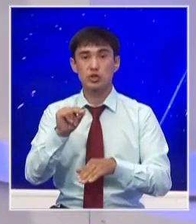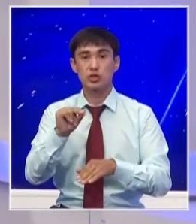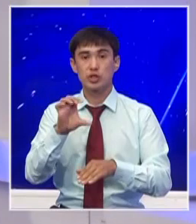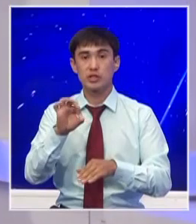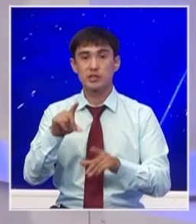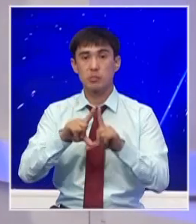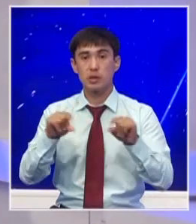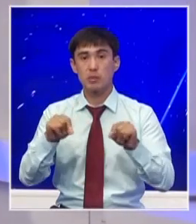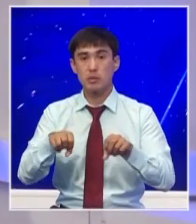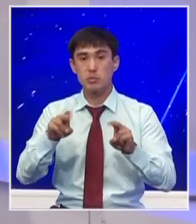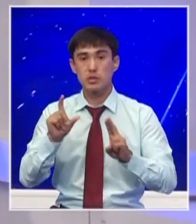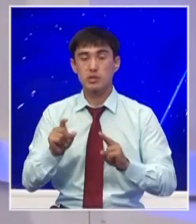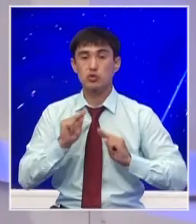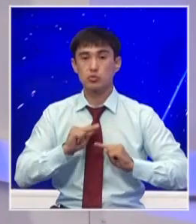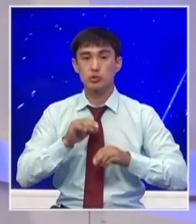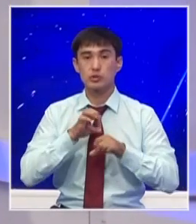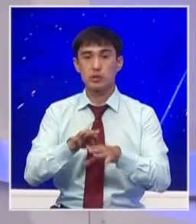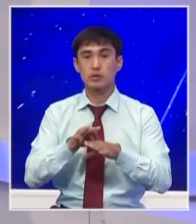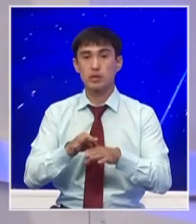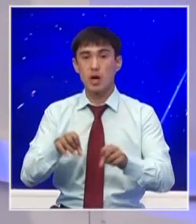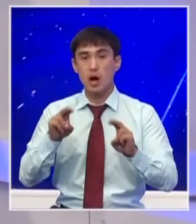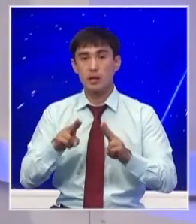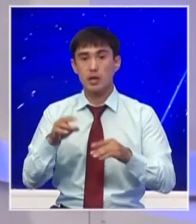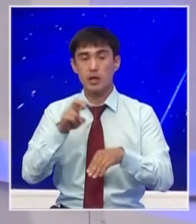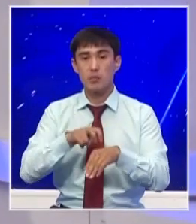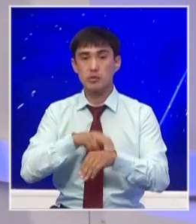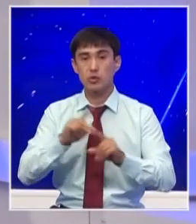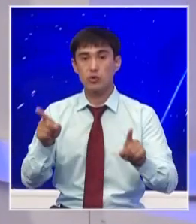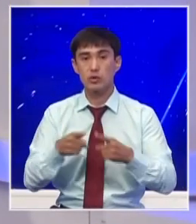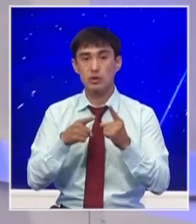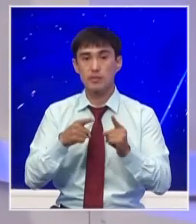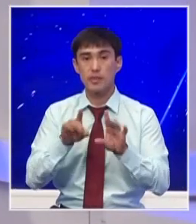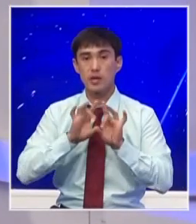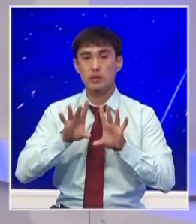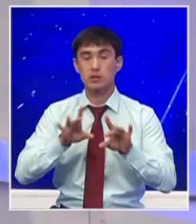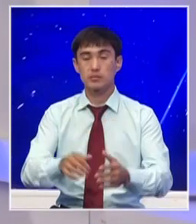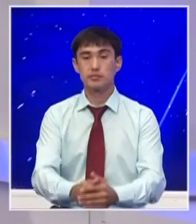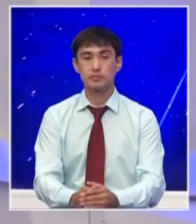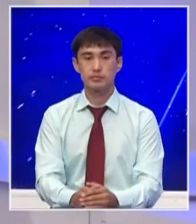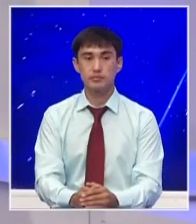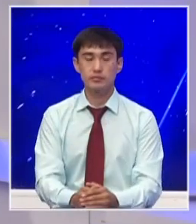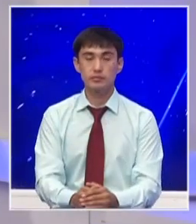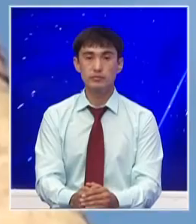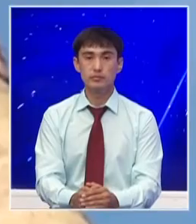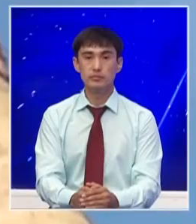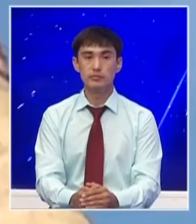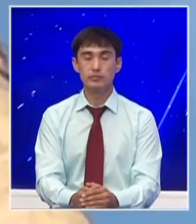жағдайлар департаменті мамандары жұмыс істеп жатыр. Арнайы комиссия құрылды. Кезек ел жаңалықтарында.